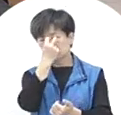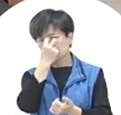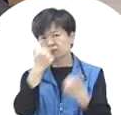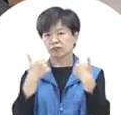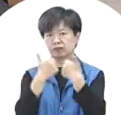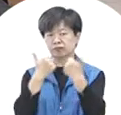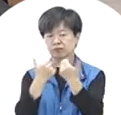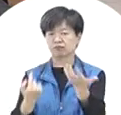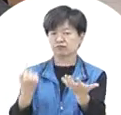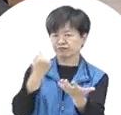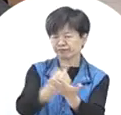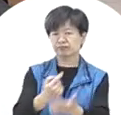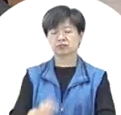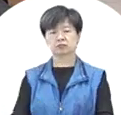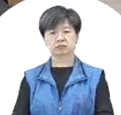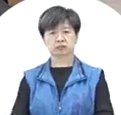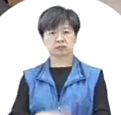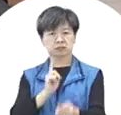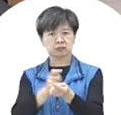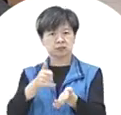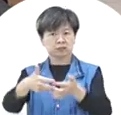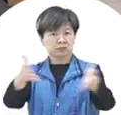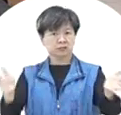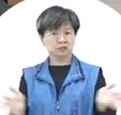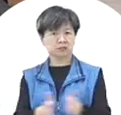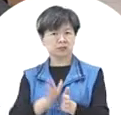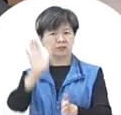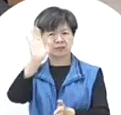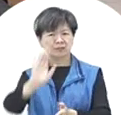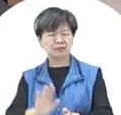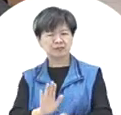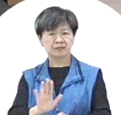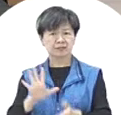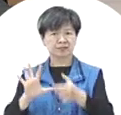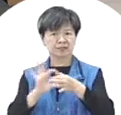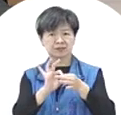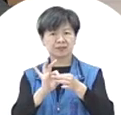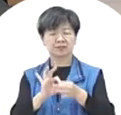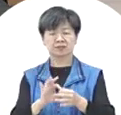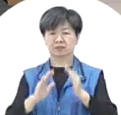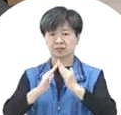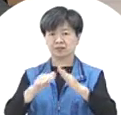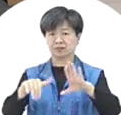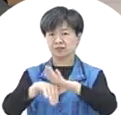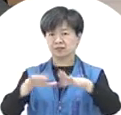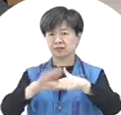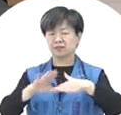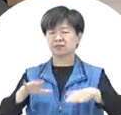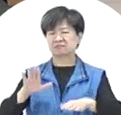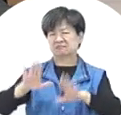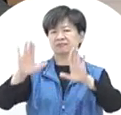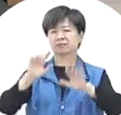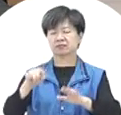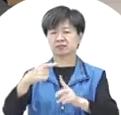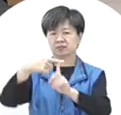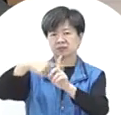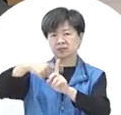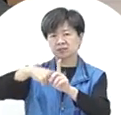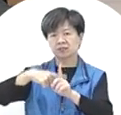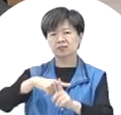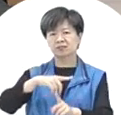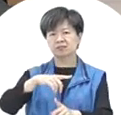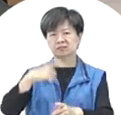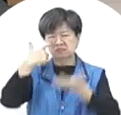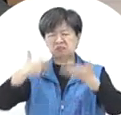长，如果你对弱势族群的态度攸关于城市文明的程度，请你不要漠视他们的权